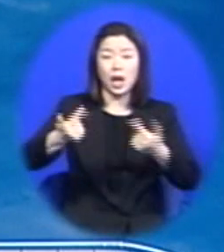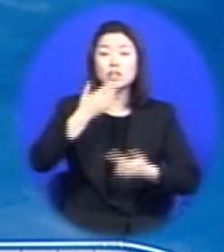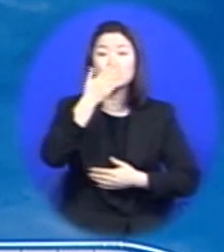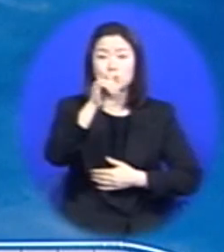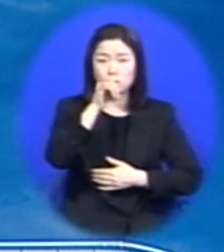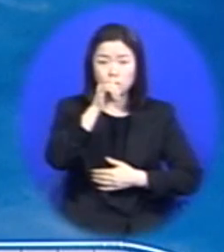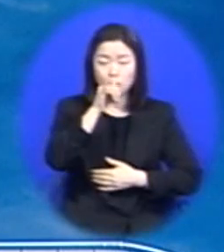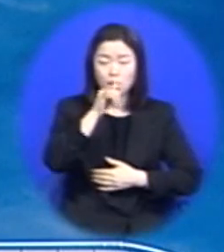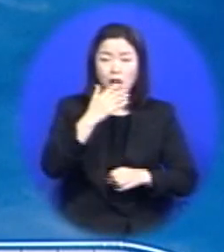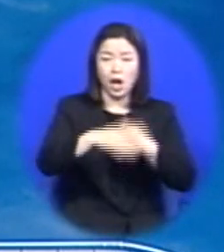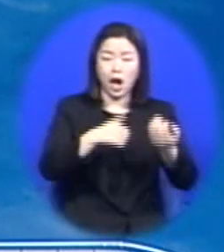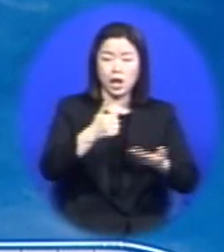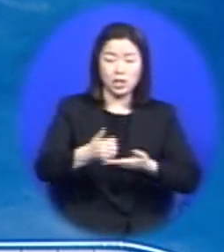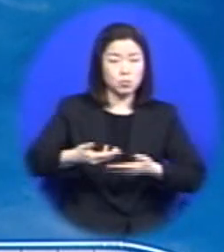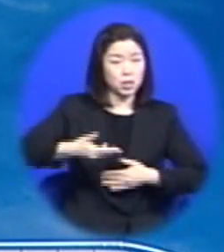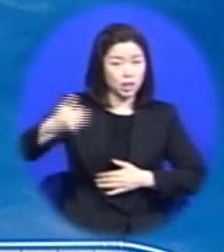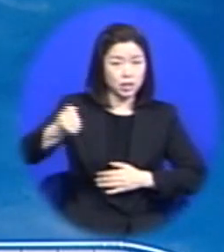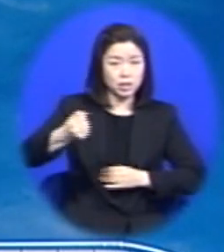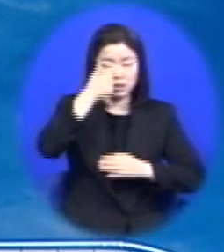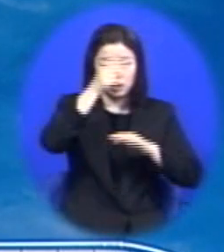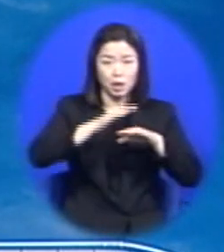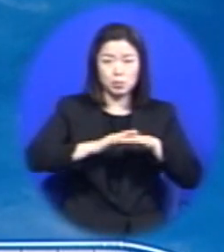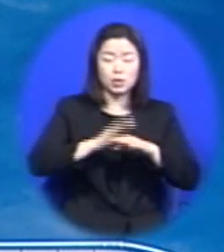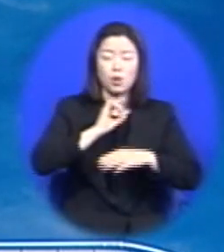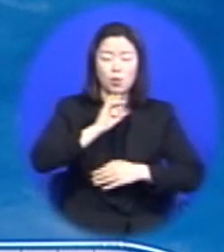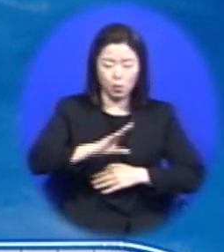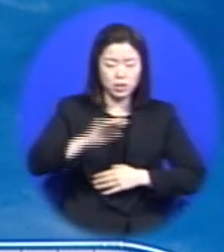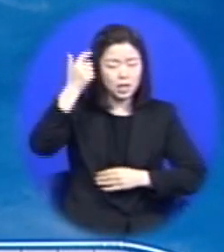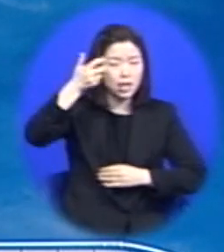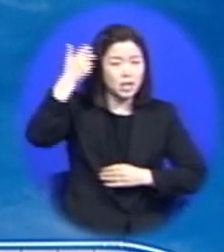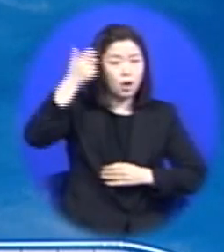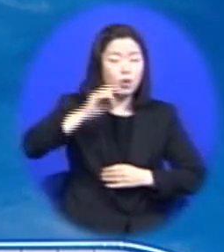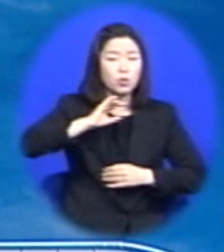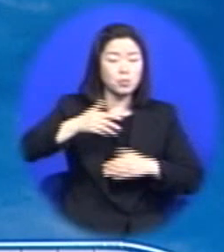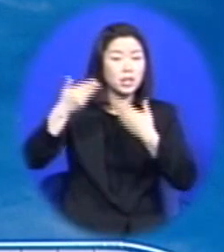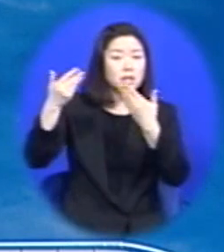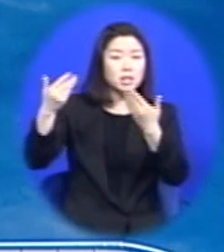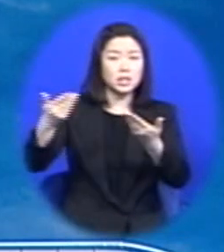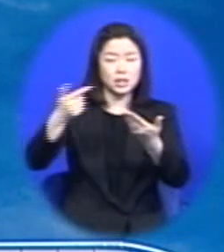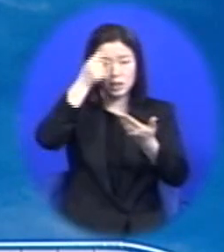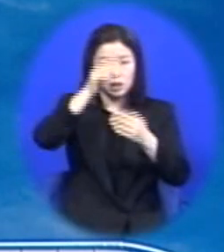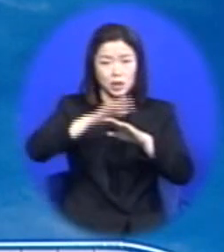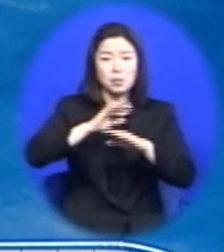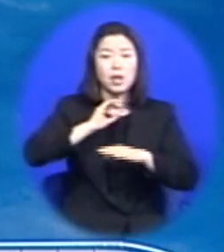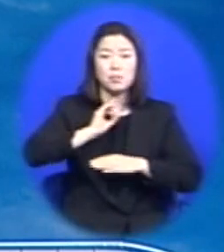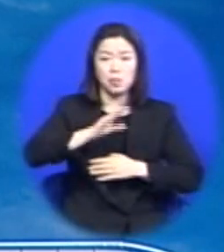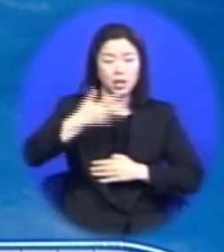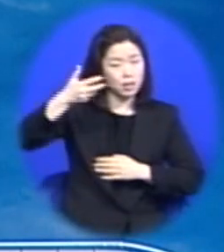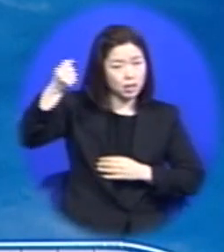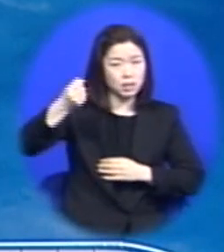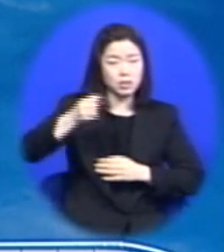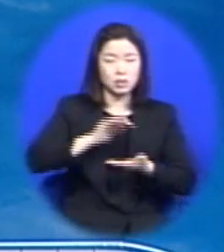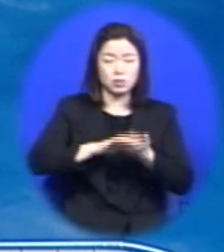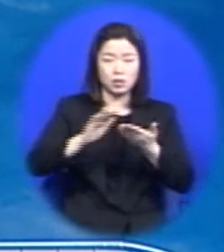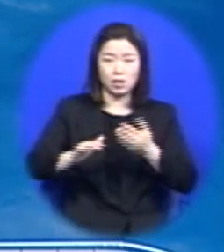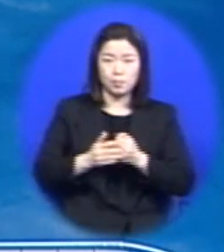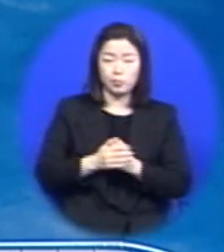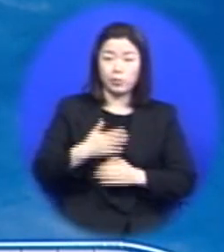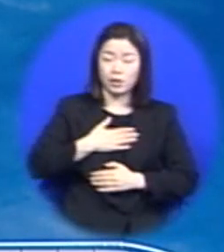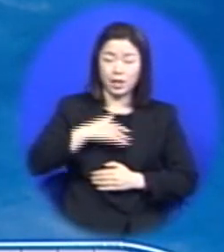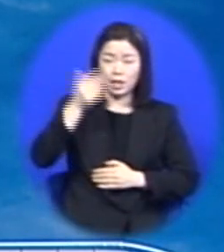예배는 오직 영으로만 드리는 예배를 받으신다는 겁니다. 제가 청년대학부를